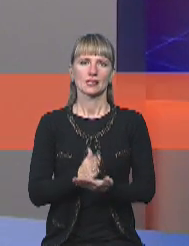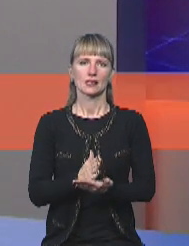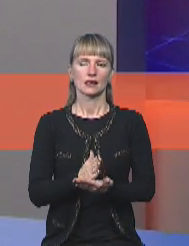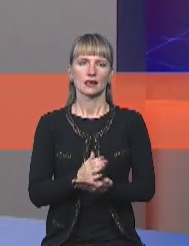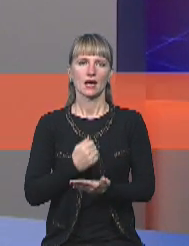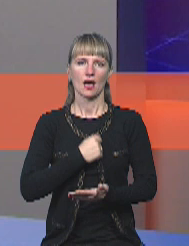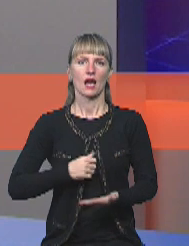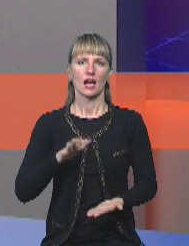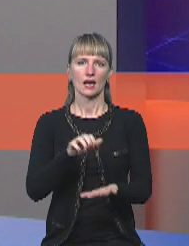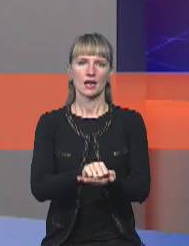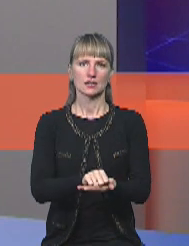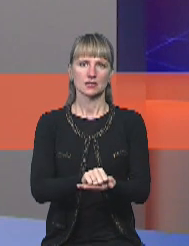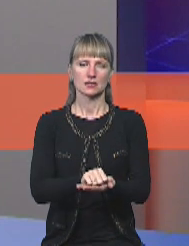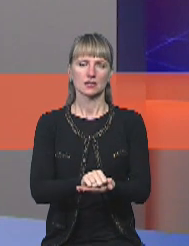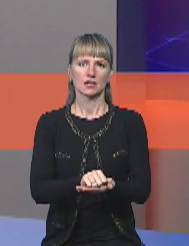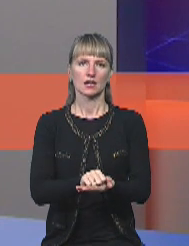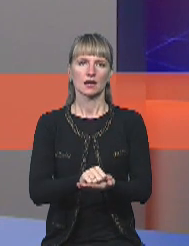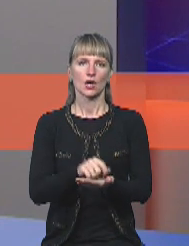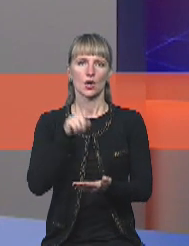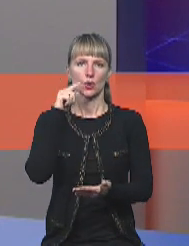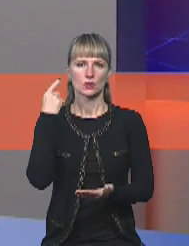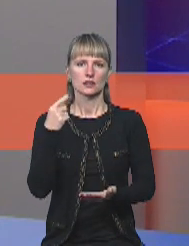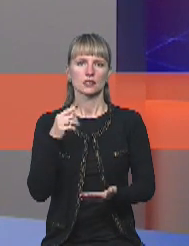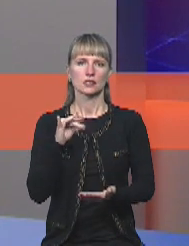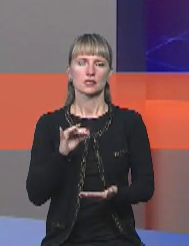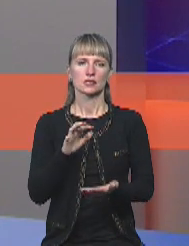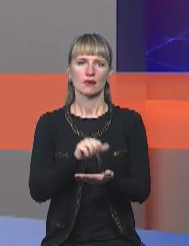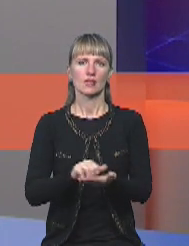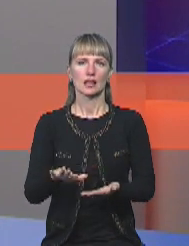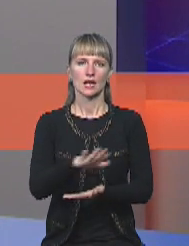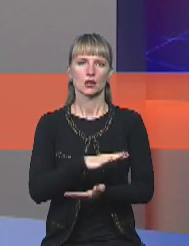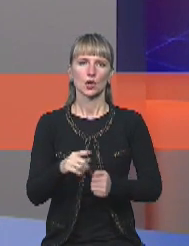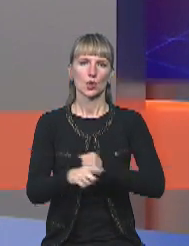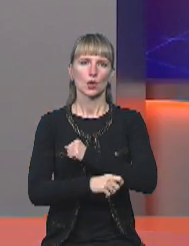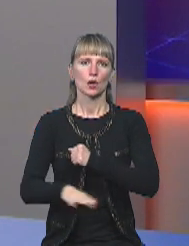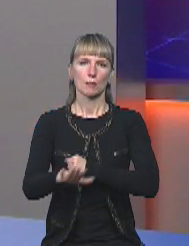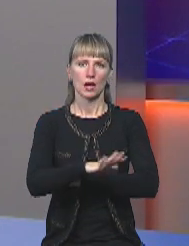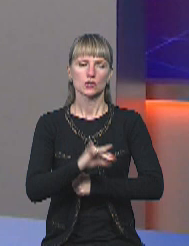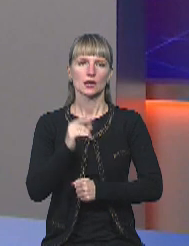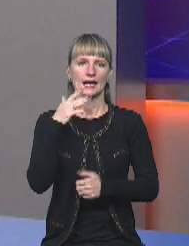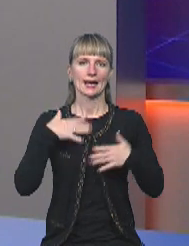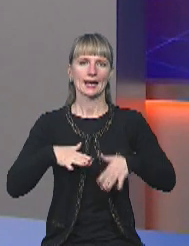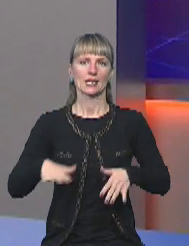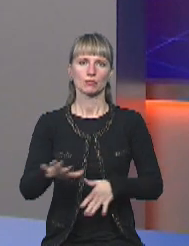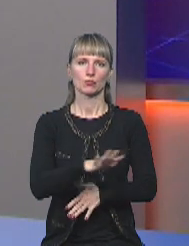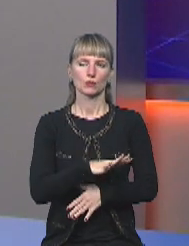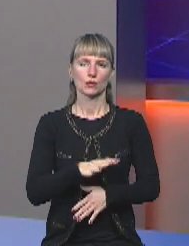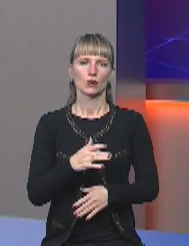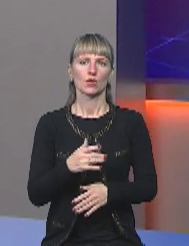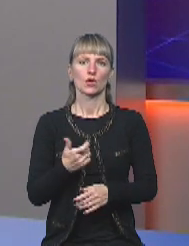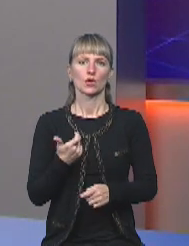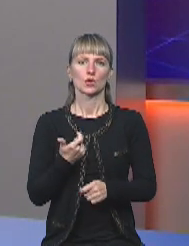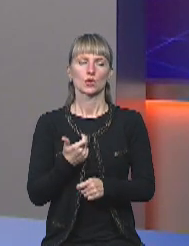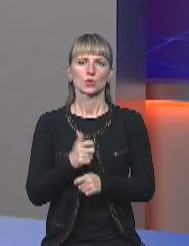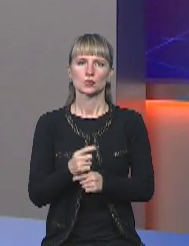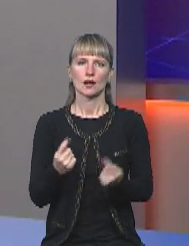агресія Російської Федерації і окупація території Донбасу і Криму. Бо дуже велика спокуса знайти дуже винних велика, всередині